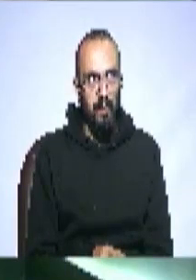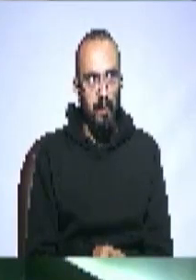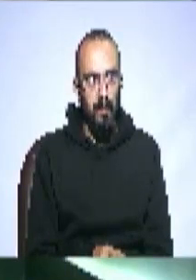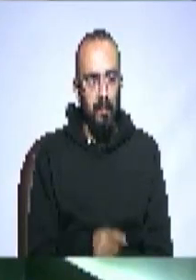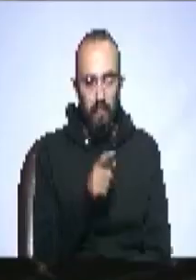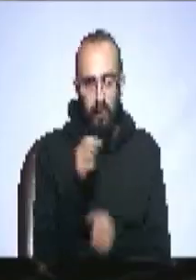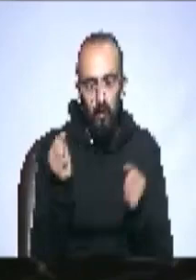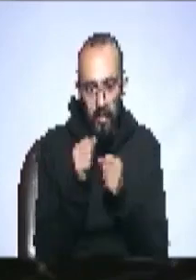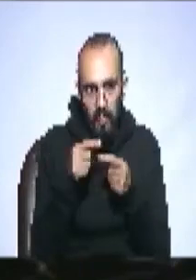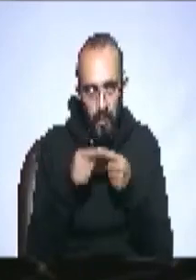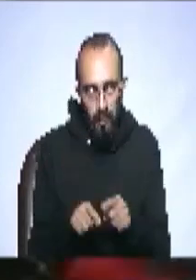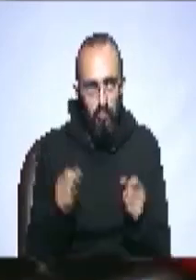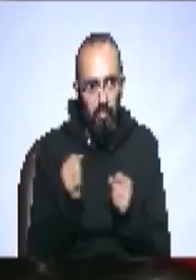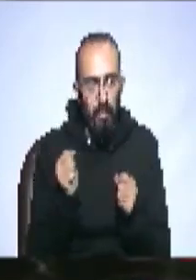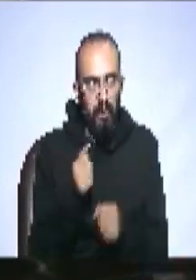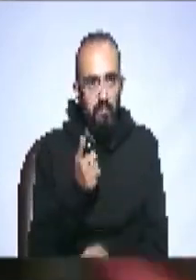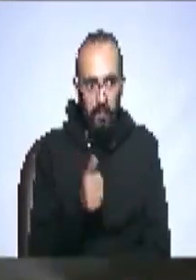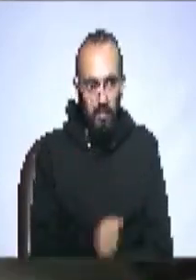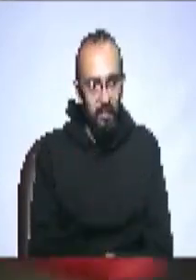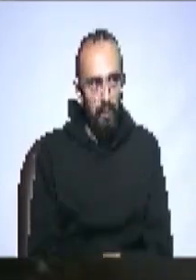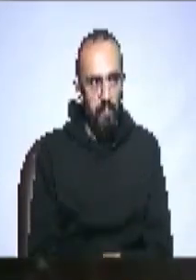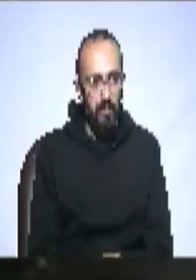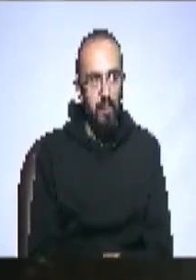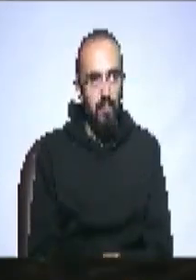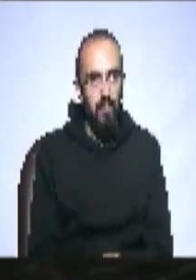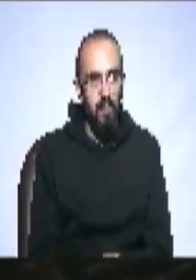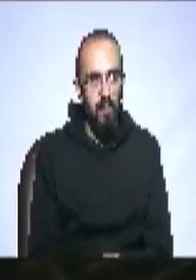وحاجه شتويه خالص.